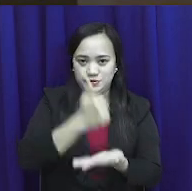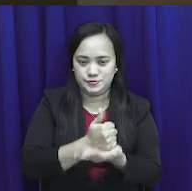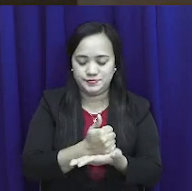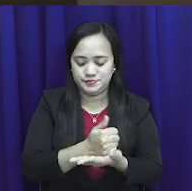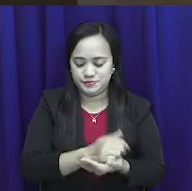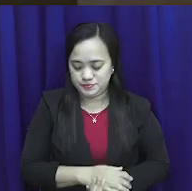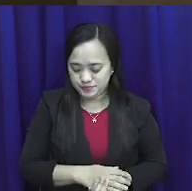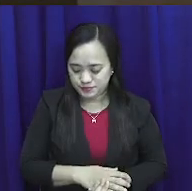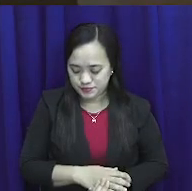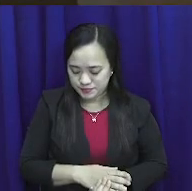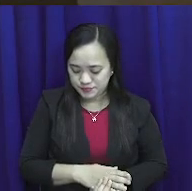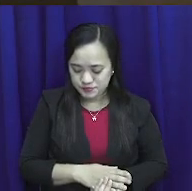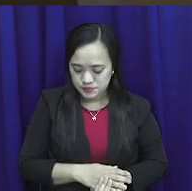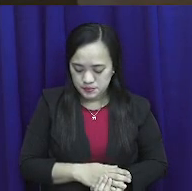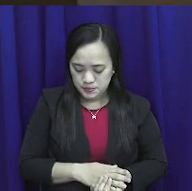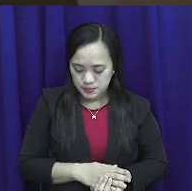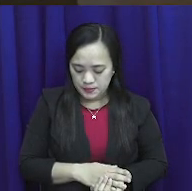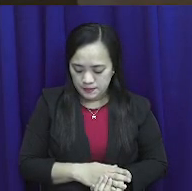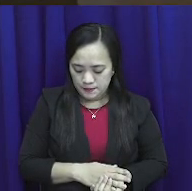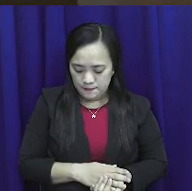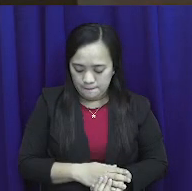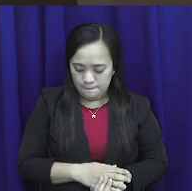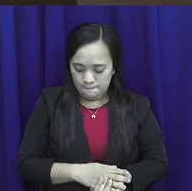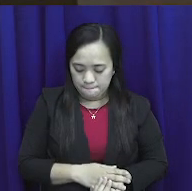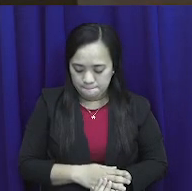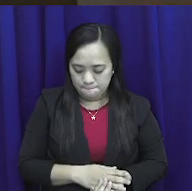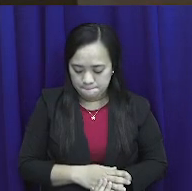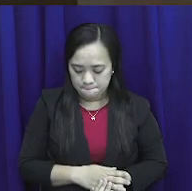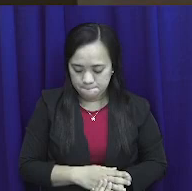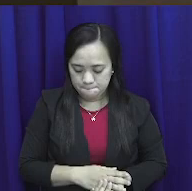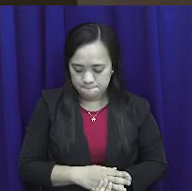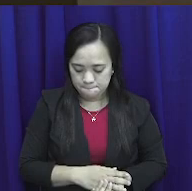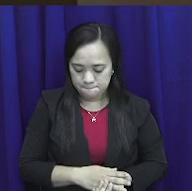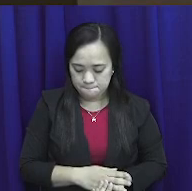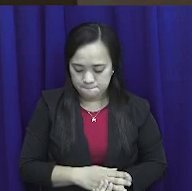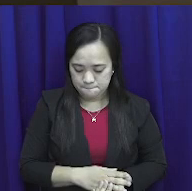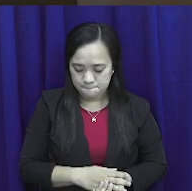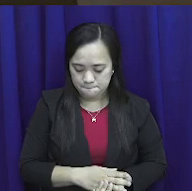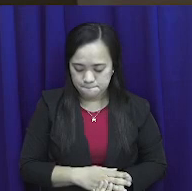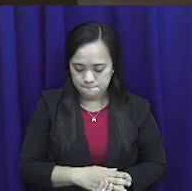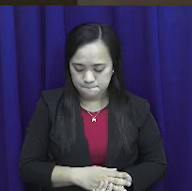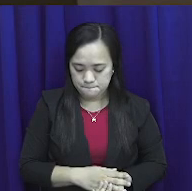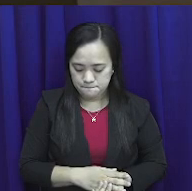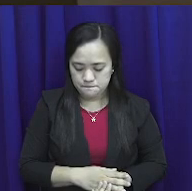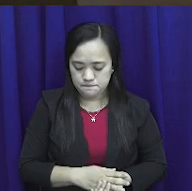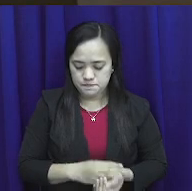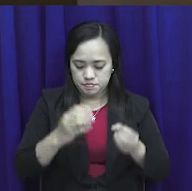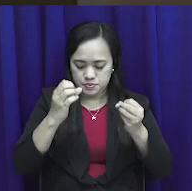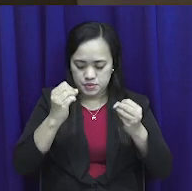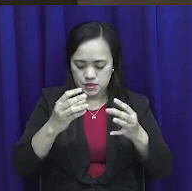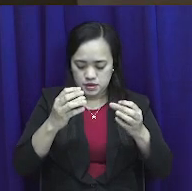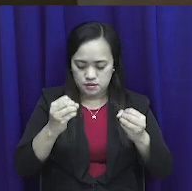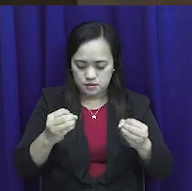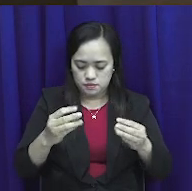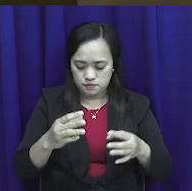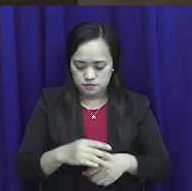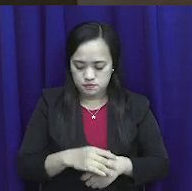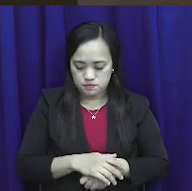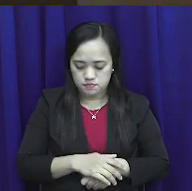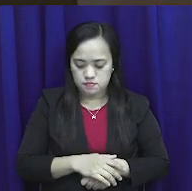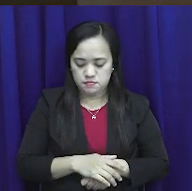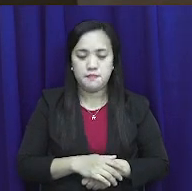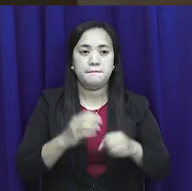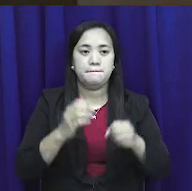alr Alright so ah yan sabi ni Pastor itong Matindi sinunod niya Maraming may asawa ha maganda to